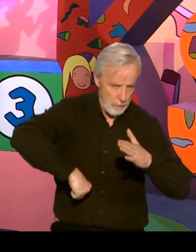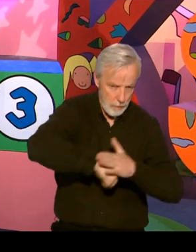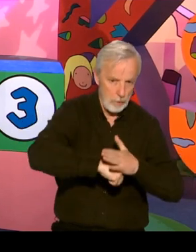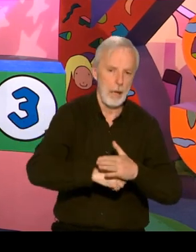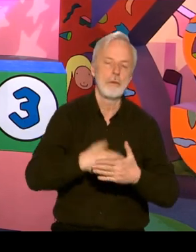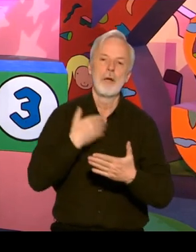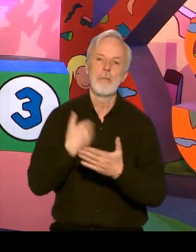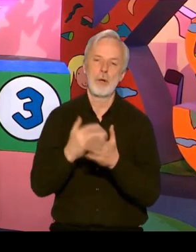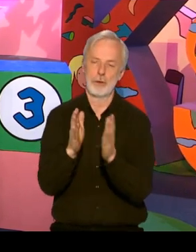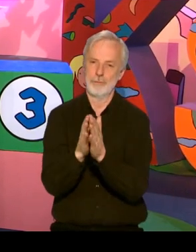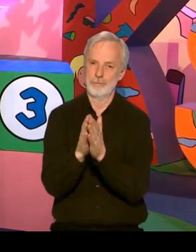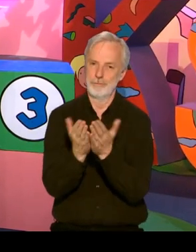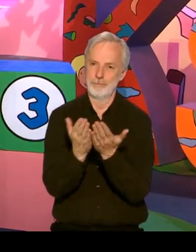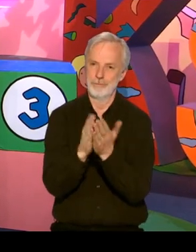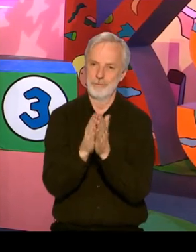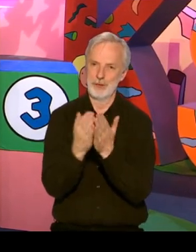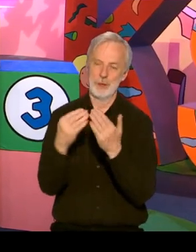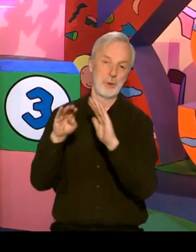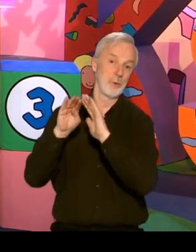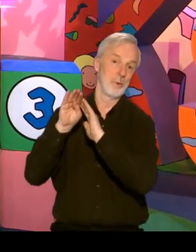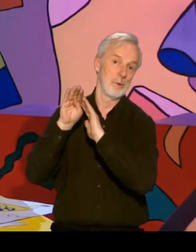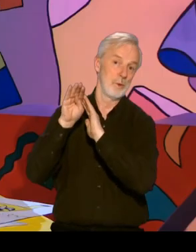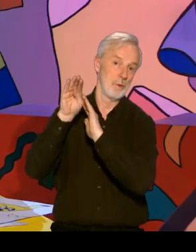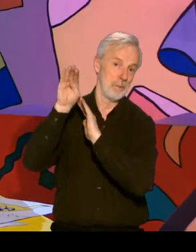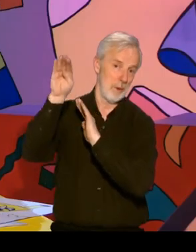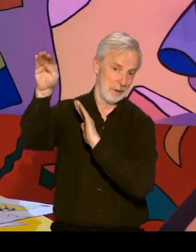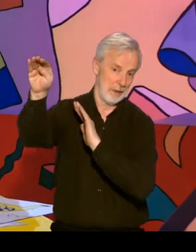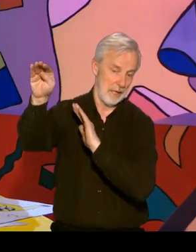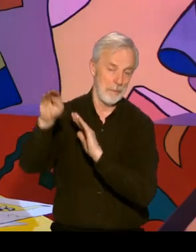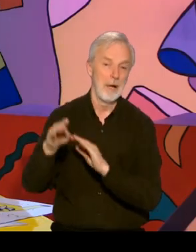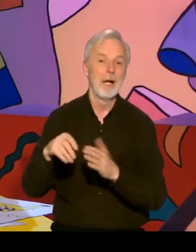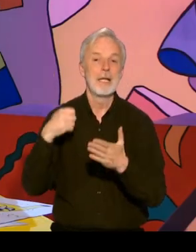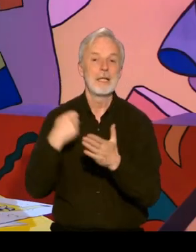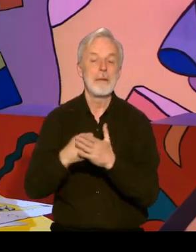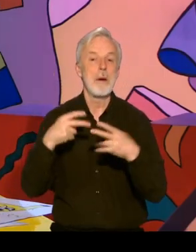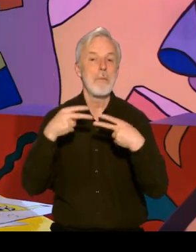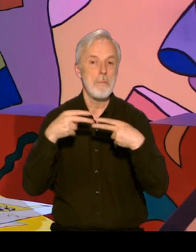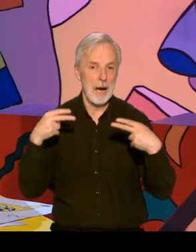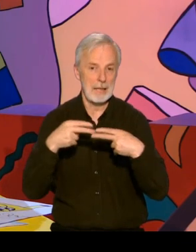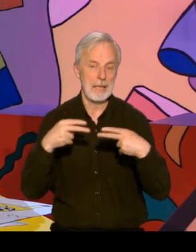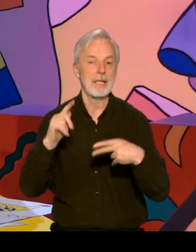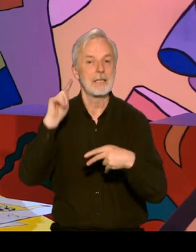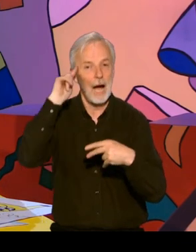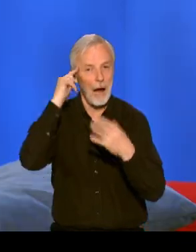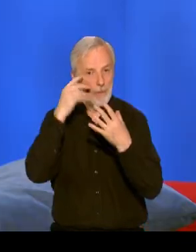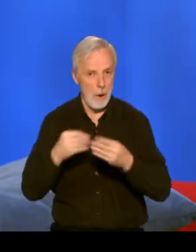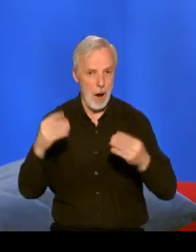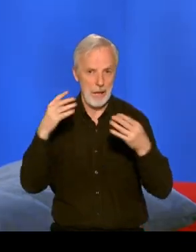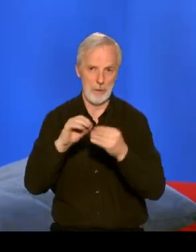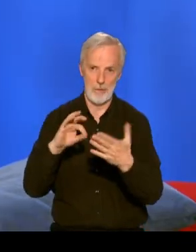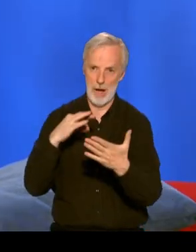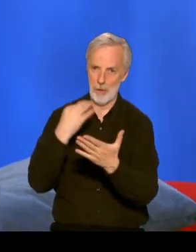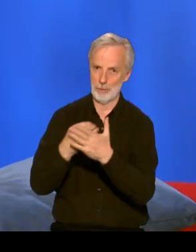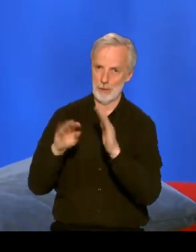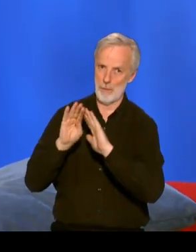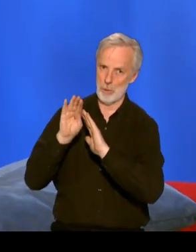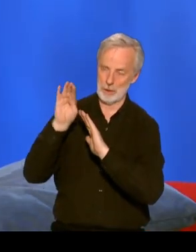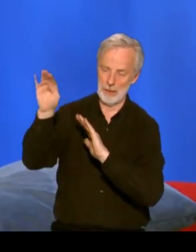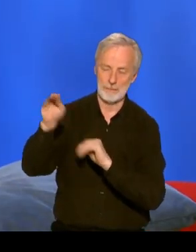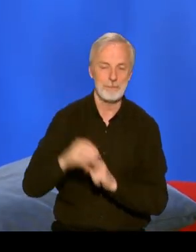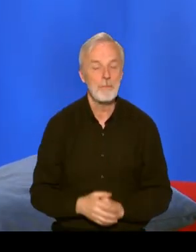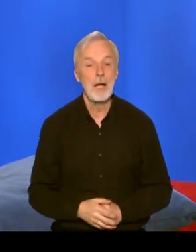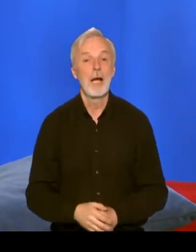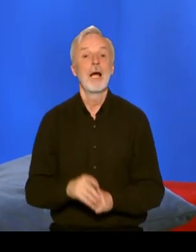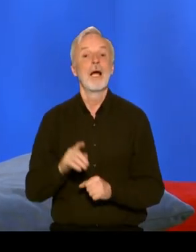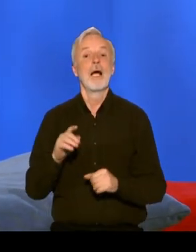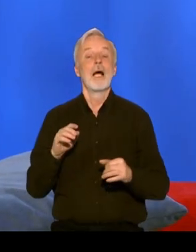dostane tuto naši krásnou magnetickou pohádkovou odměnu. Honzíku, tak dneska si vítěz. Majdo,